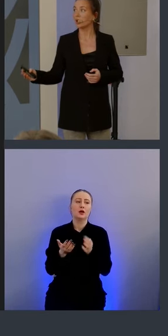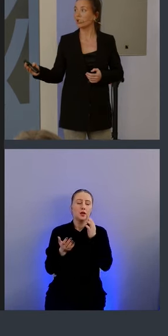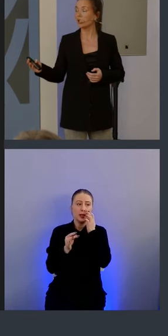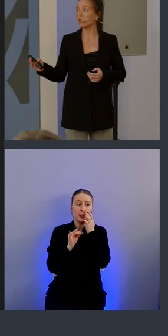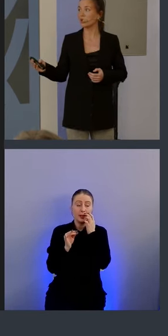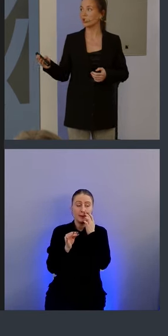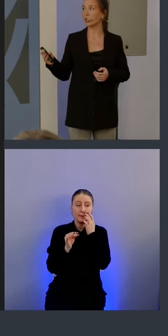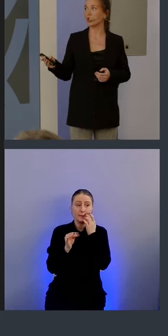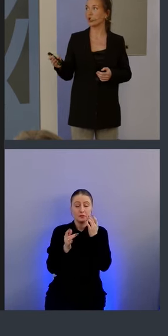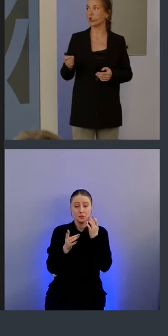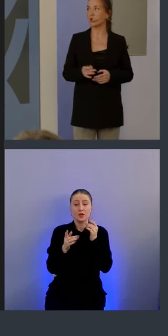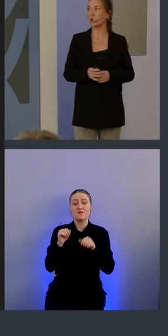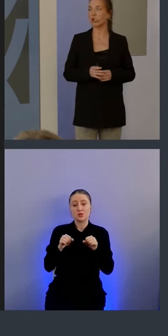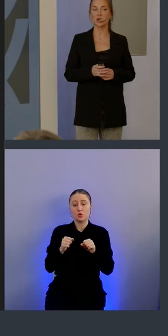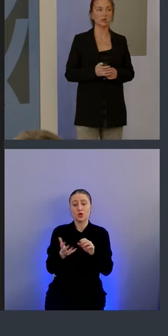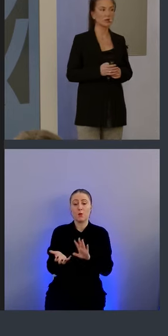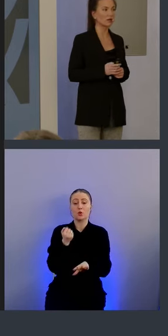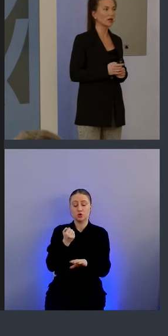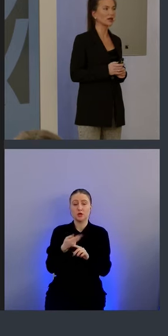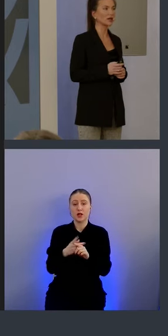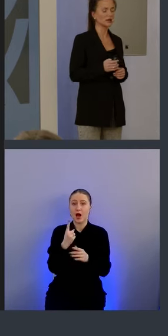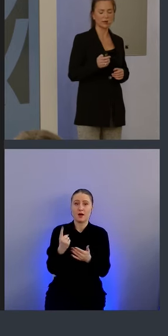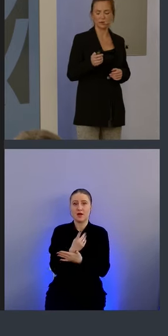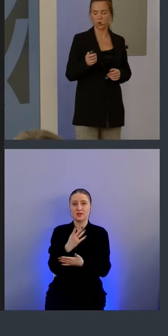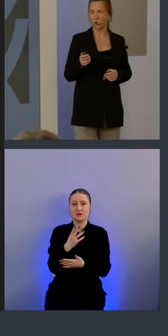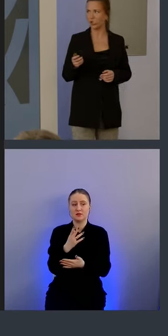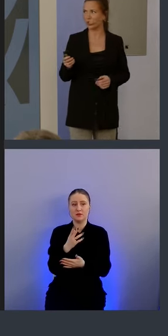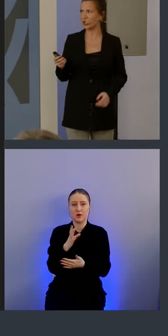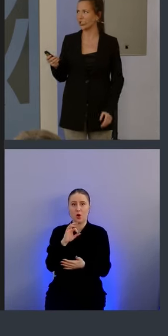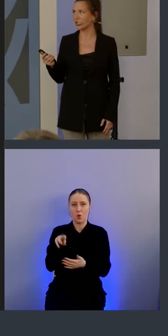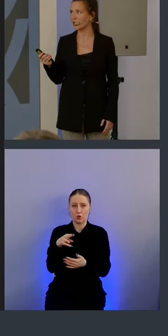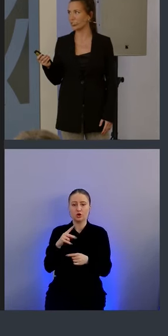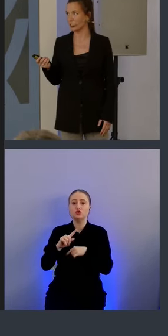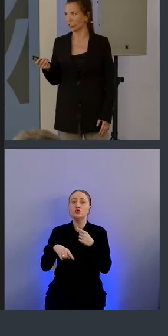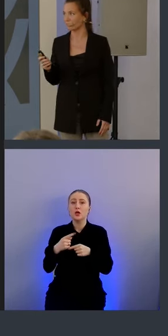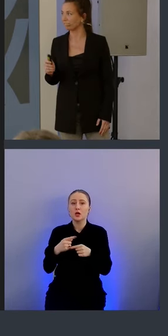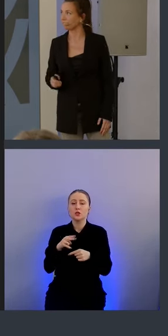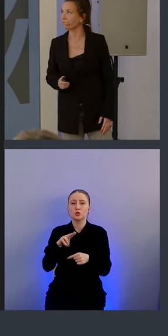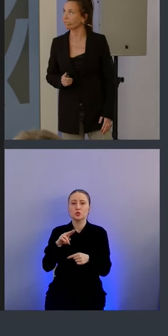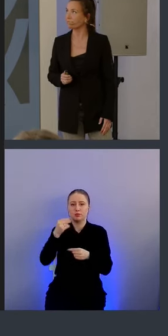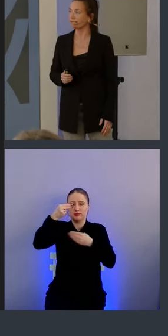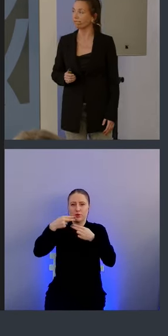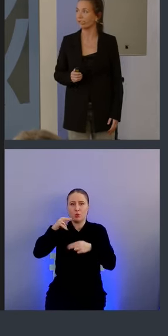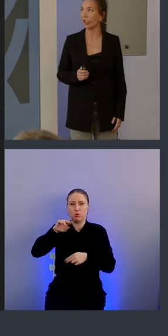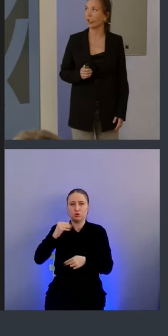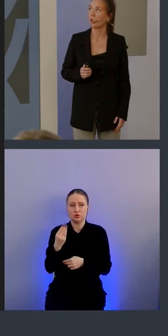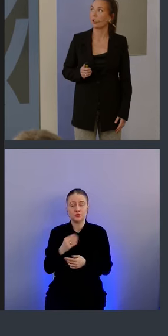и возможность получения этого одноразового кода через пуш.